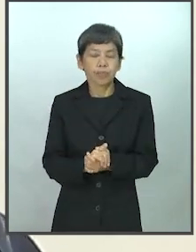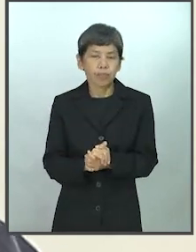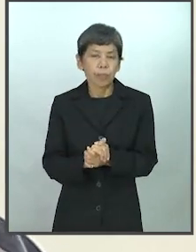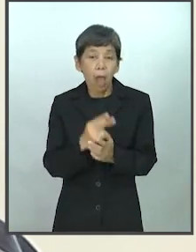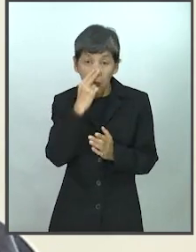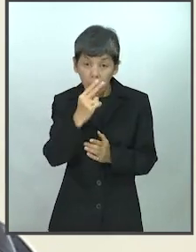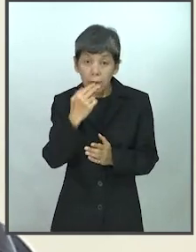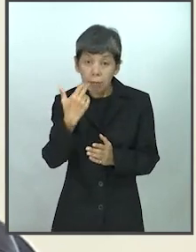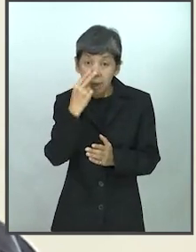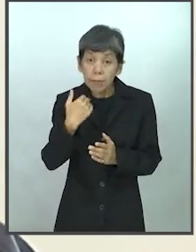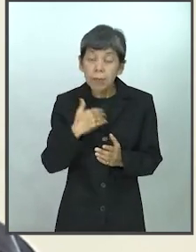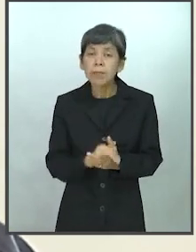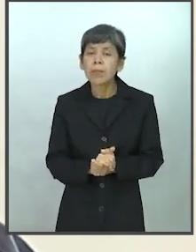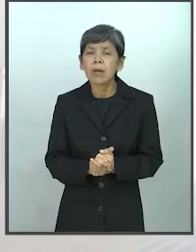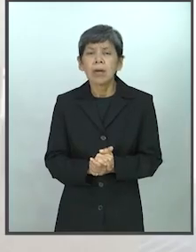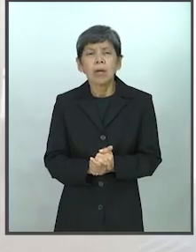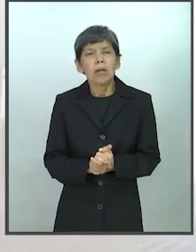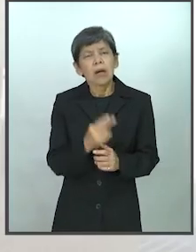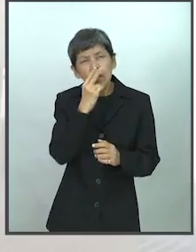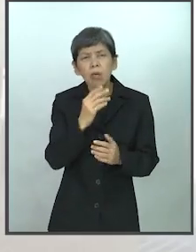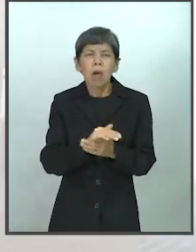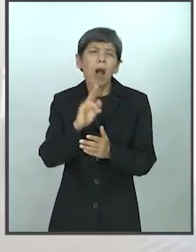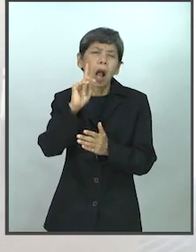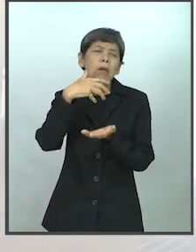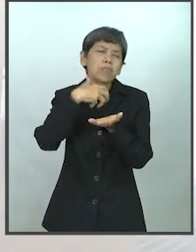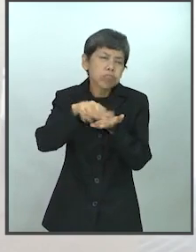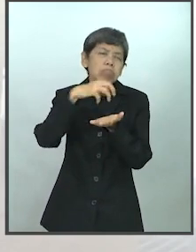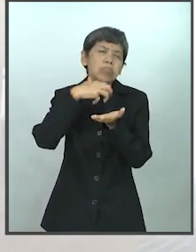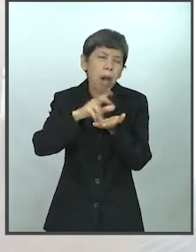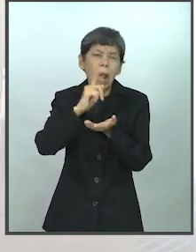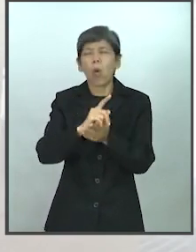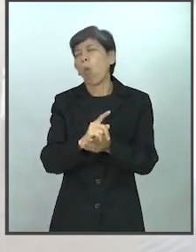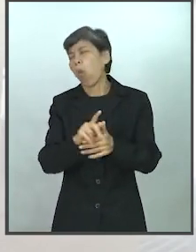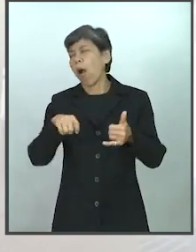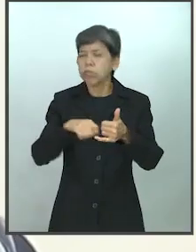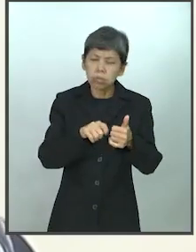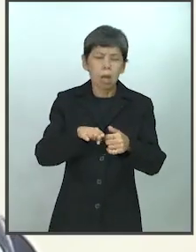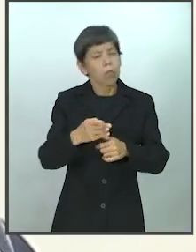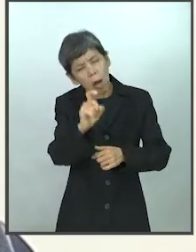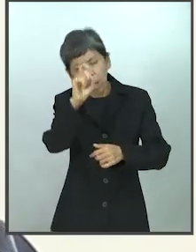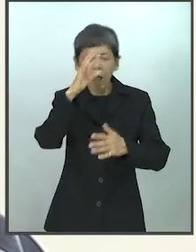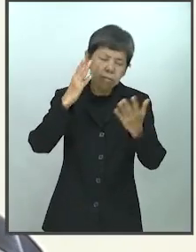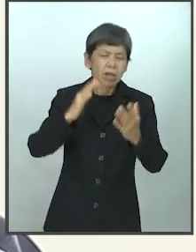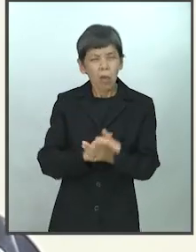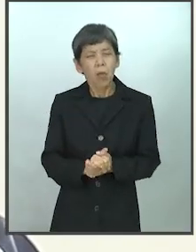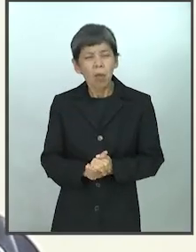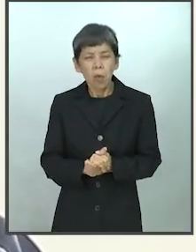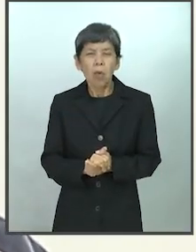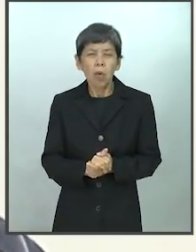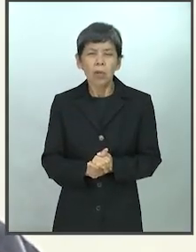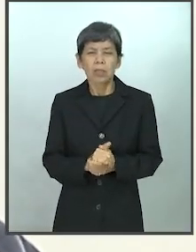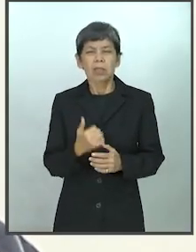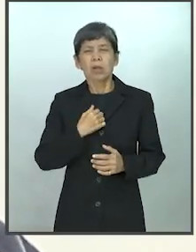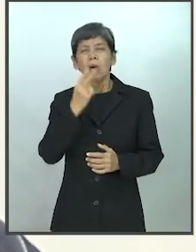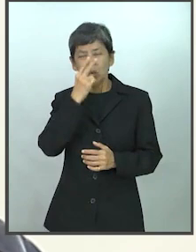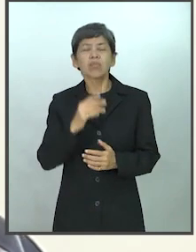จะเห็นว่างส่วนมากก็เสนอแต่เขาหลายๆก็จะเป็นที่ชาวบ้าน